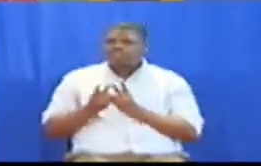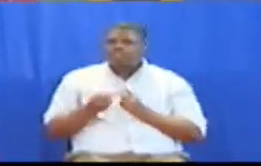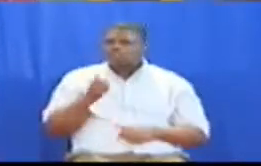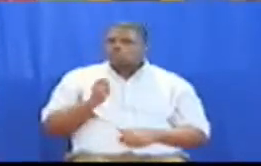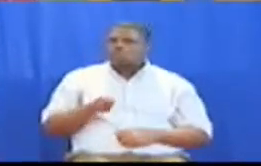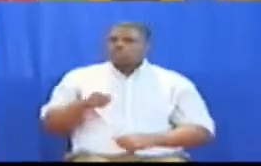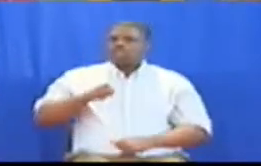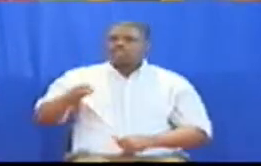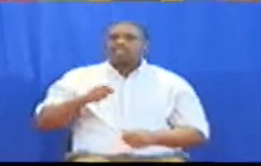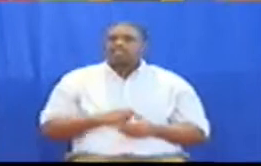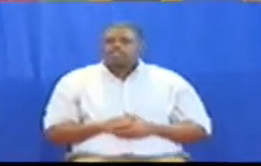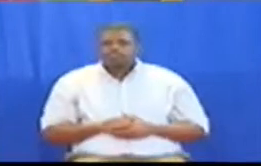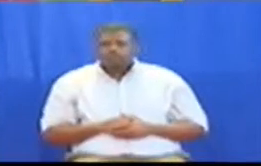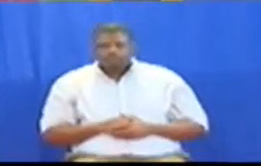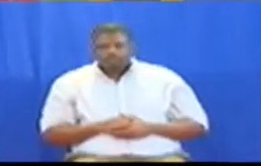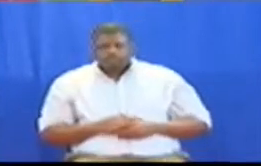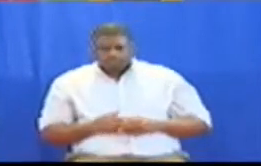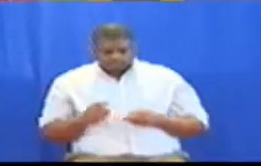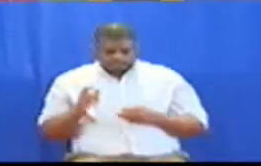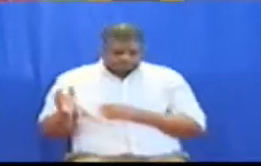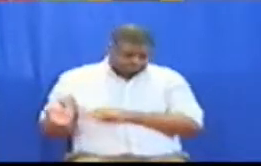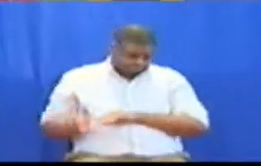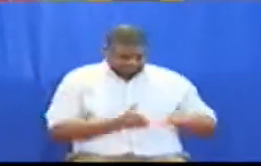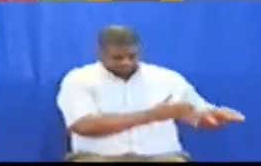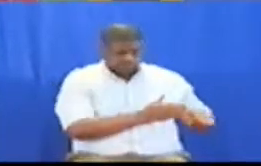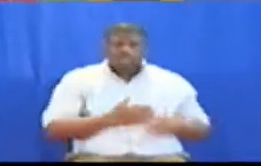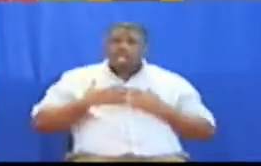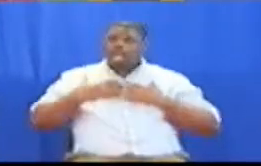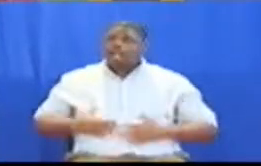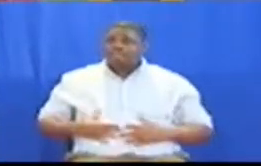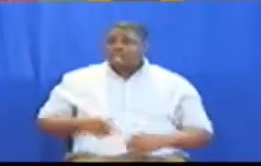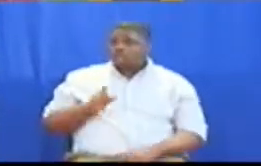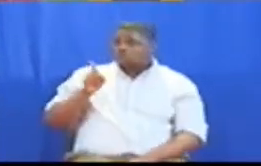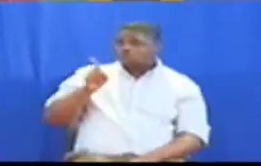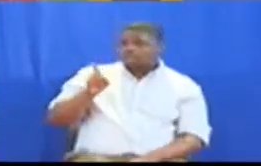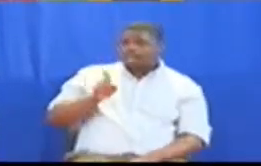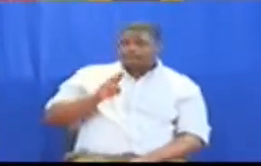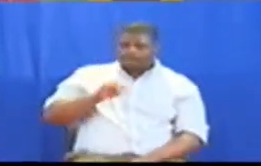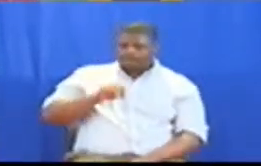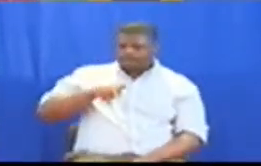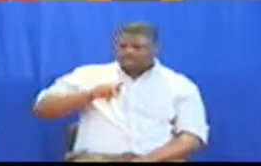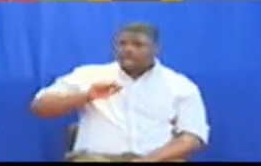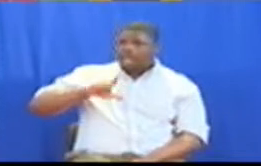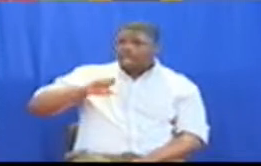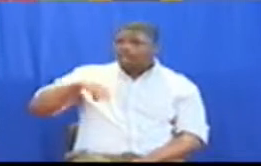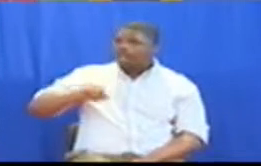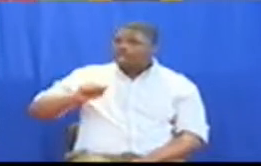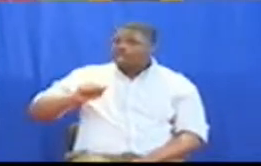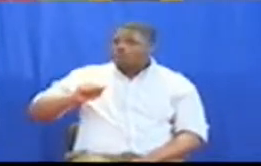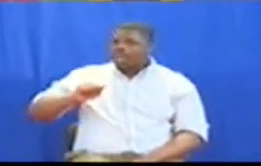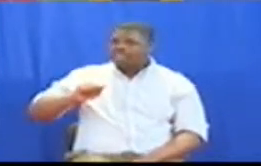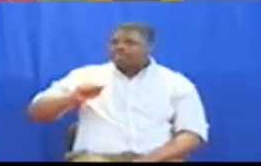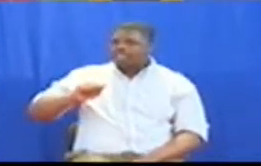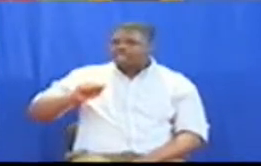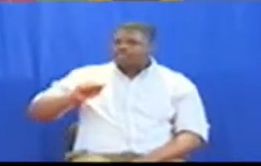sana. Kwenye upande wa afya, ukienda hata kule kwetu kule Mkalama kwa Hazabe, tulikuwa hatuna hospitali, lakini sasa